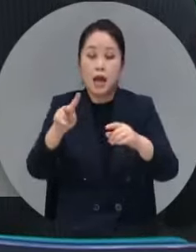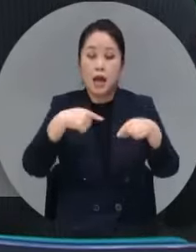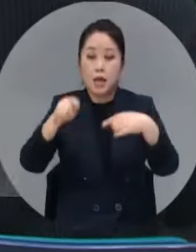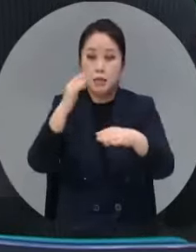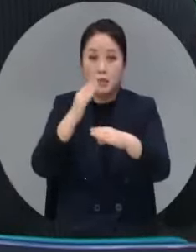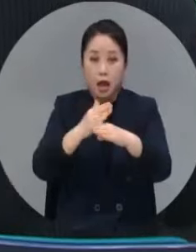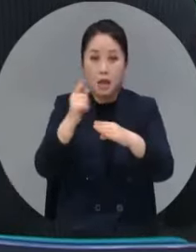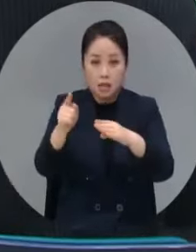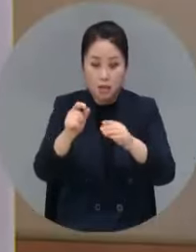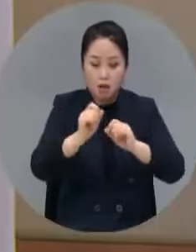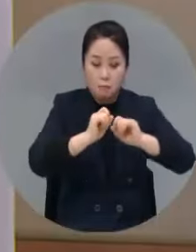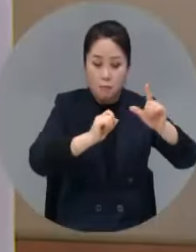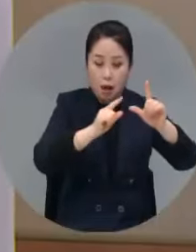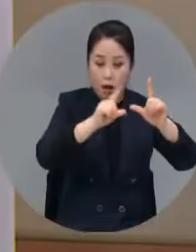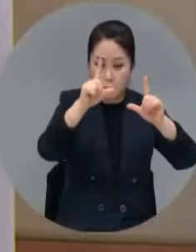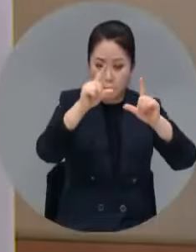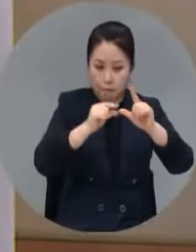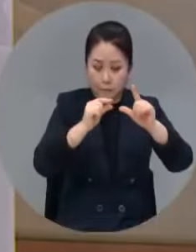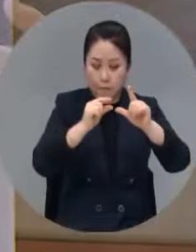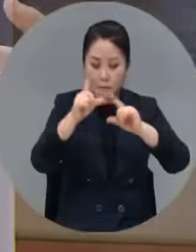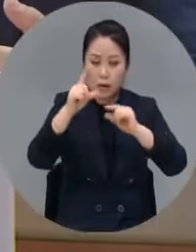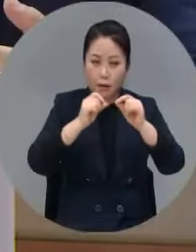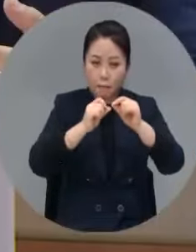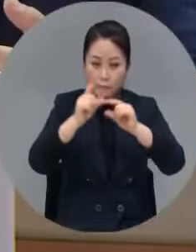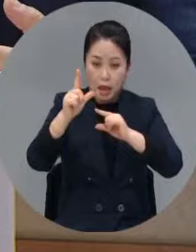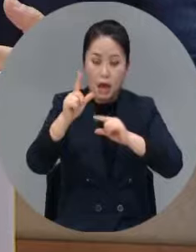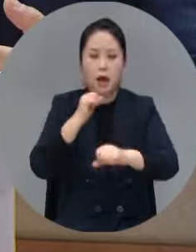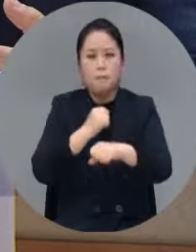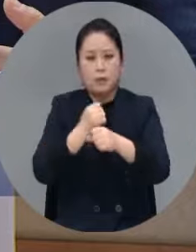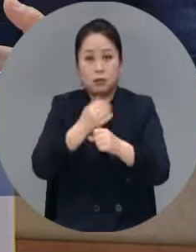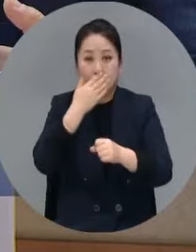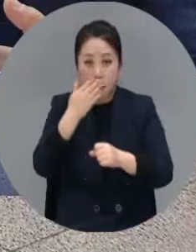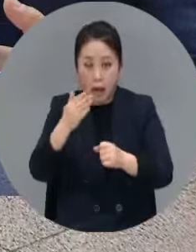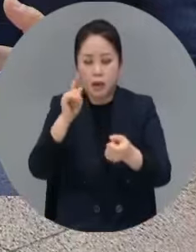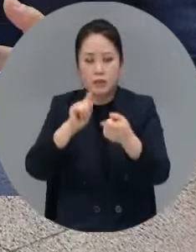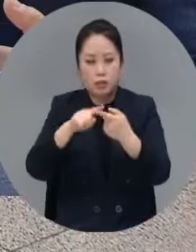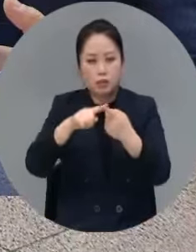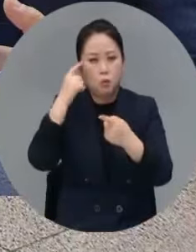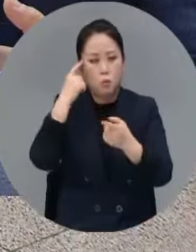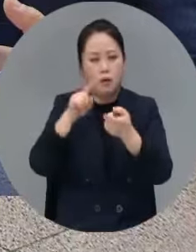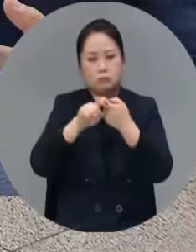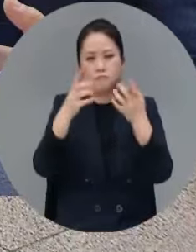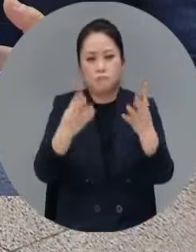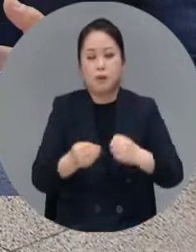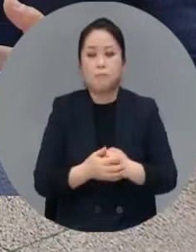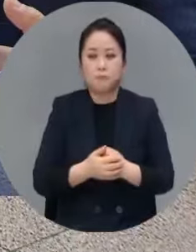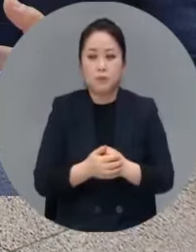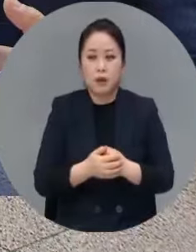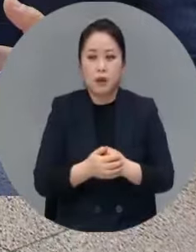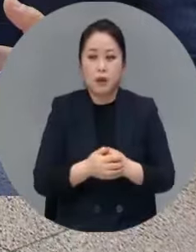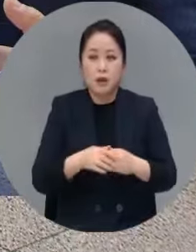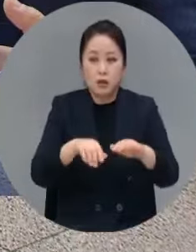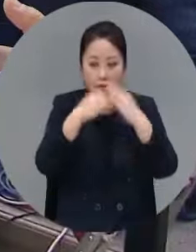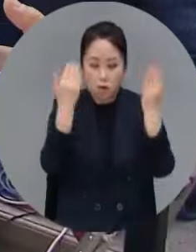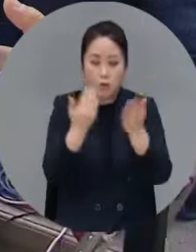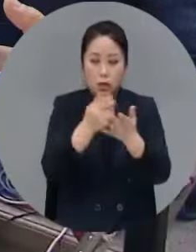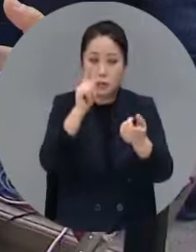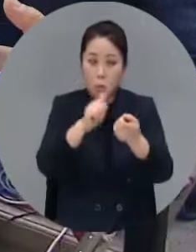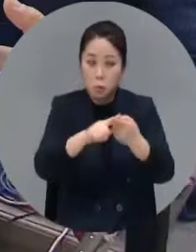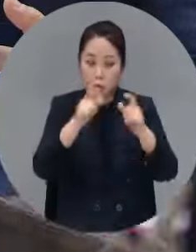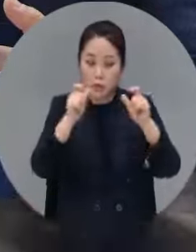세우느냐가 초미의 관심사입니다 전체적으로 보면 지역주의 하는 정치문화의 극복이 부산에서도